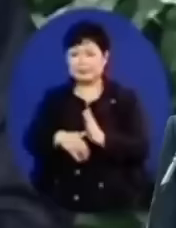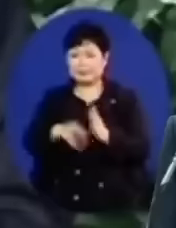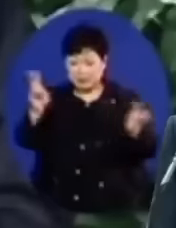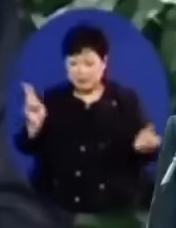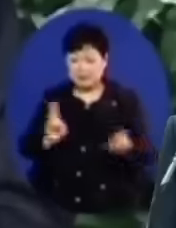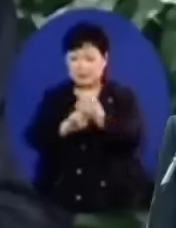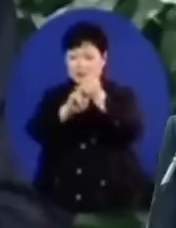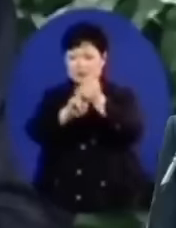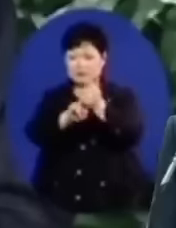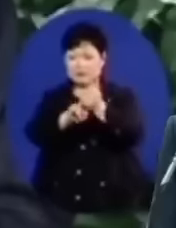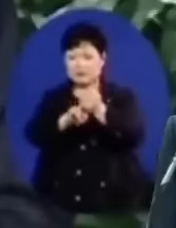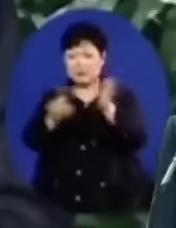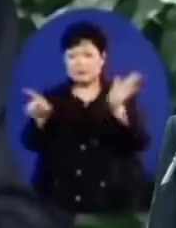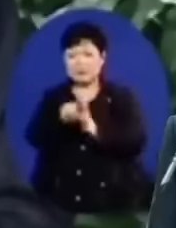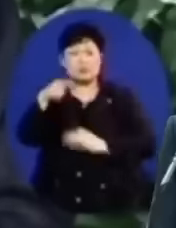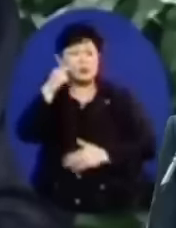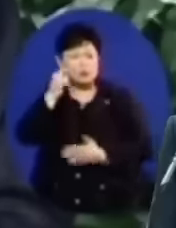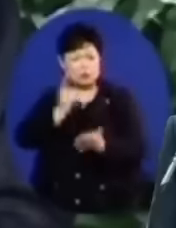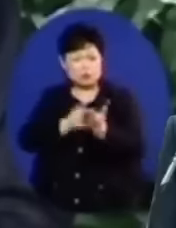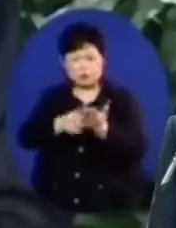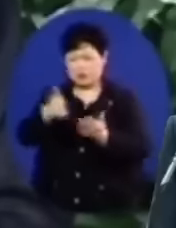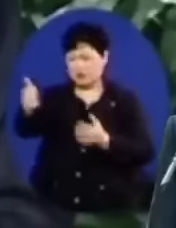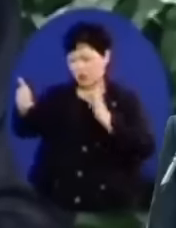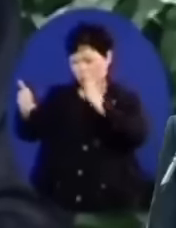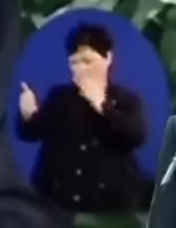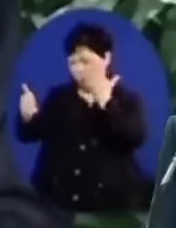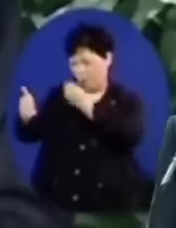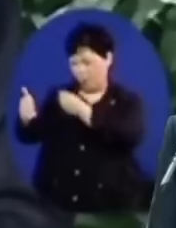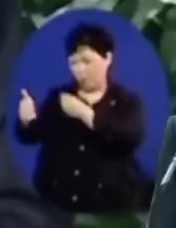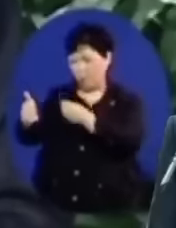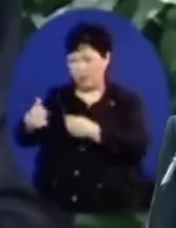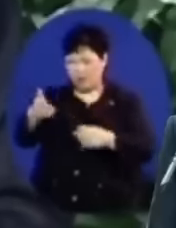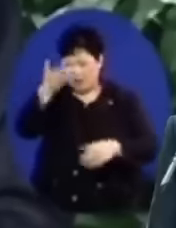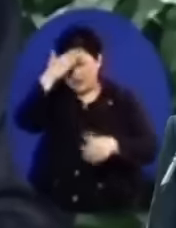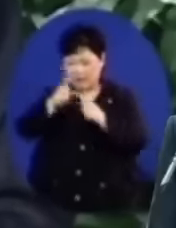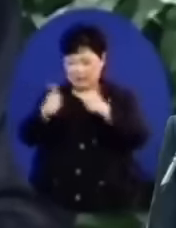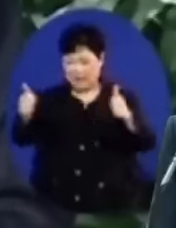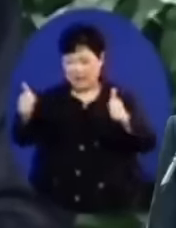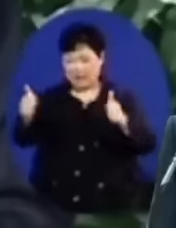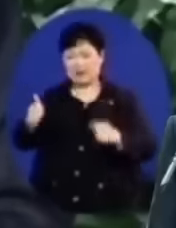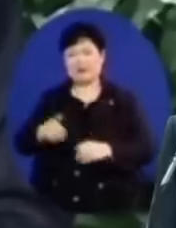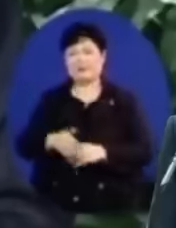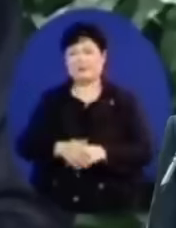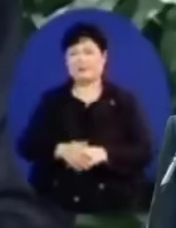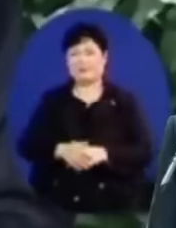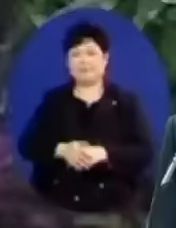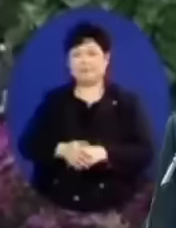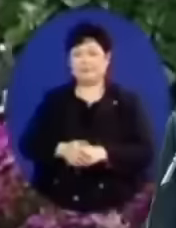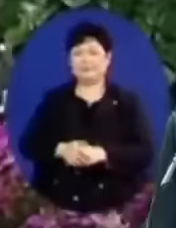기적을 믿지 않는 총리 대신을 보고 엘리사가 하는 말은